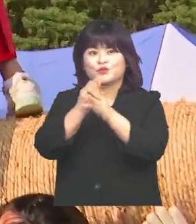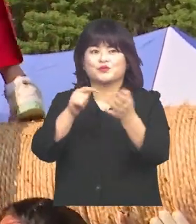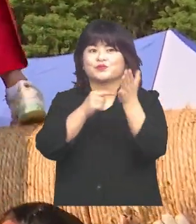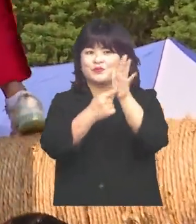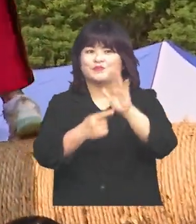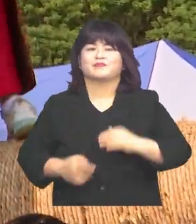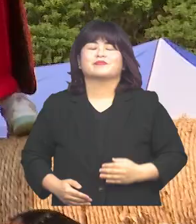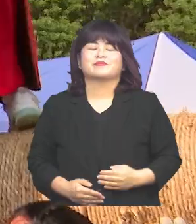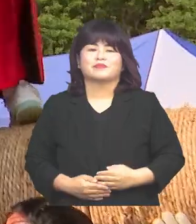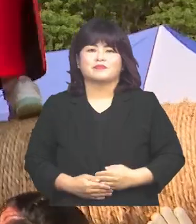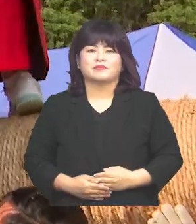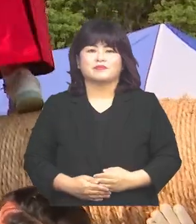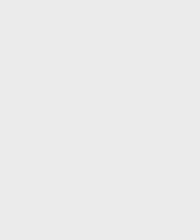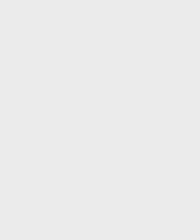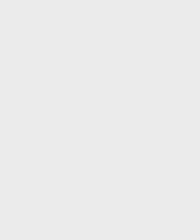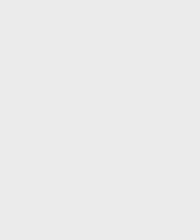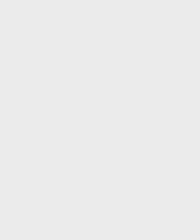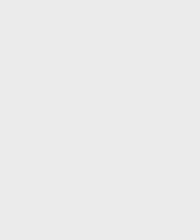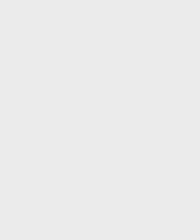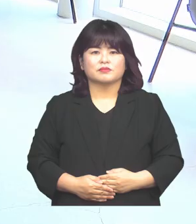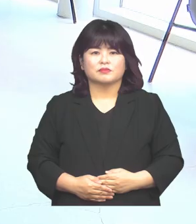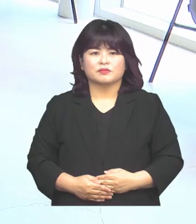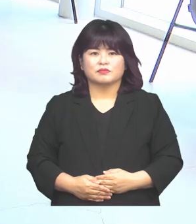있다고 말했습니다.